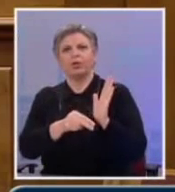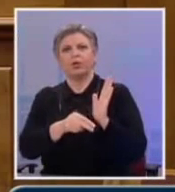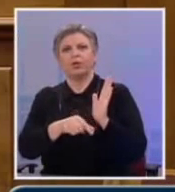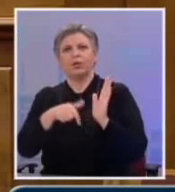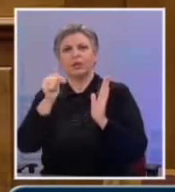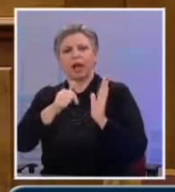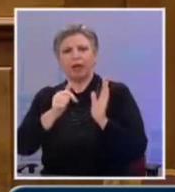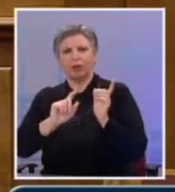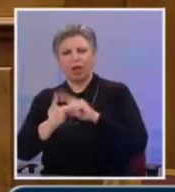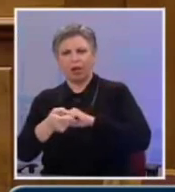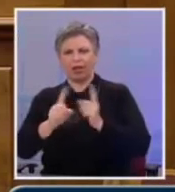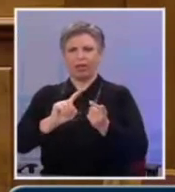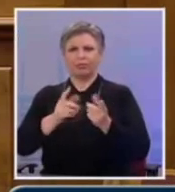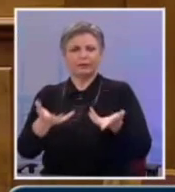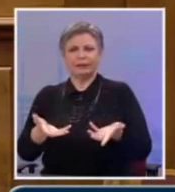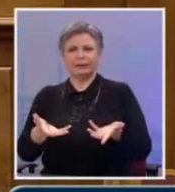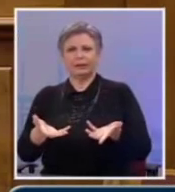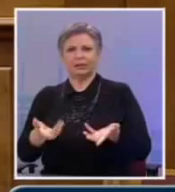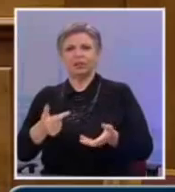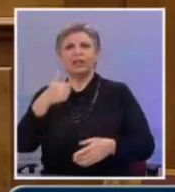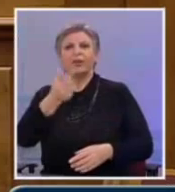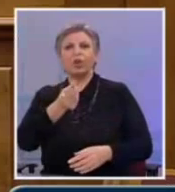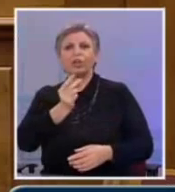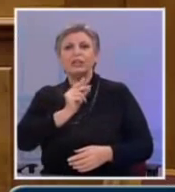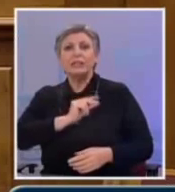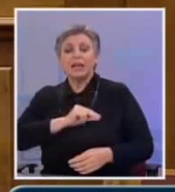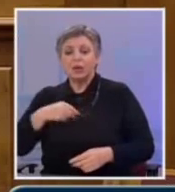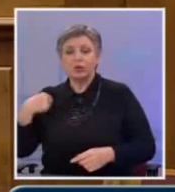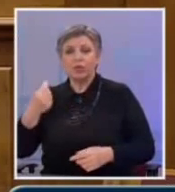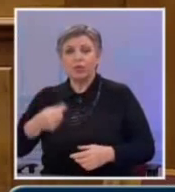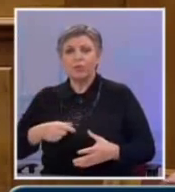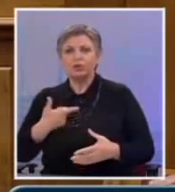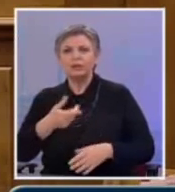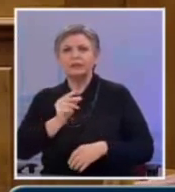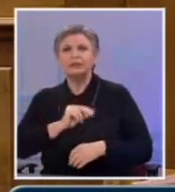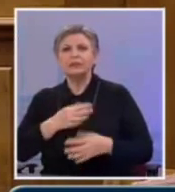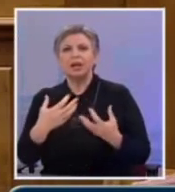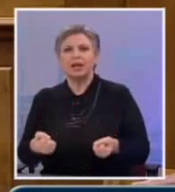και εν πάση περιπτώσει ποιο είναι το δημοσιονομικό όφελος από όλα αυτά Απολύτως κανένα